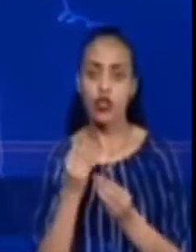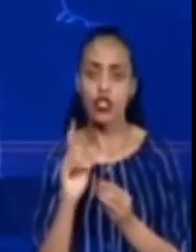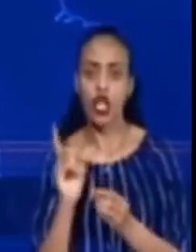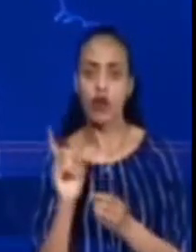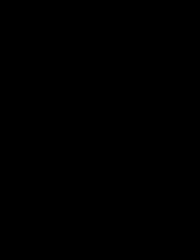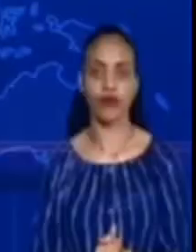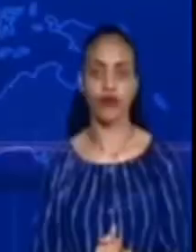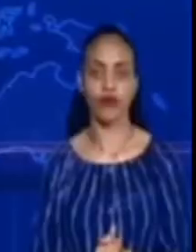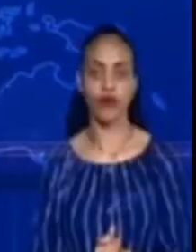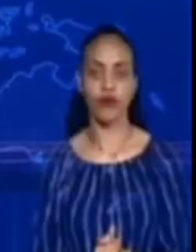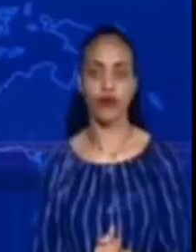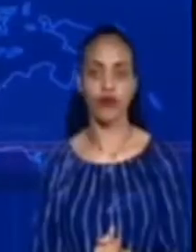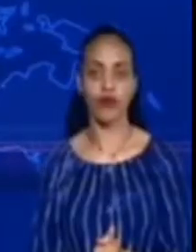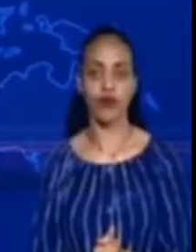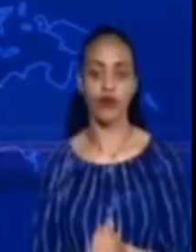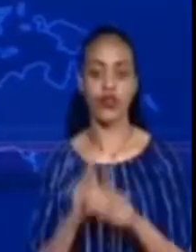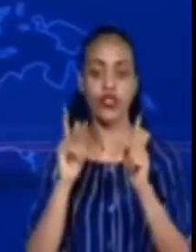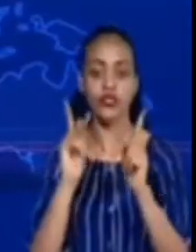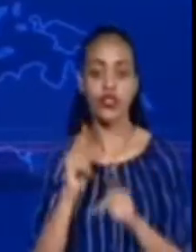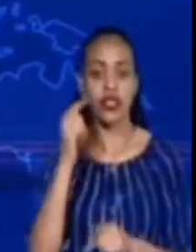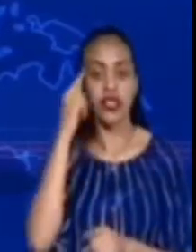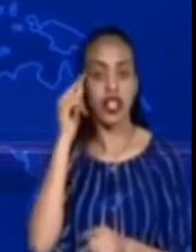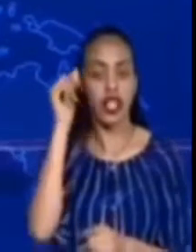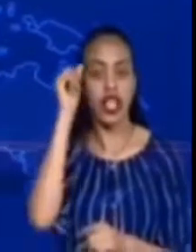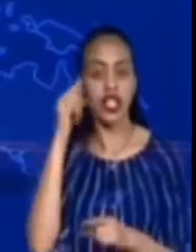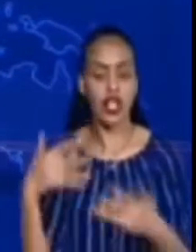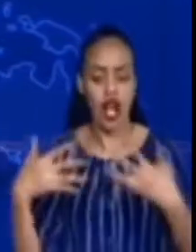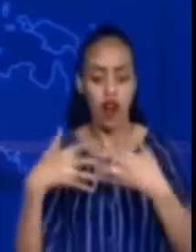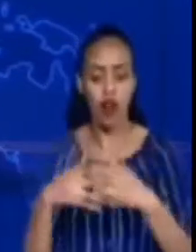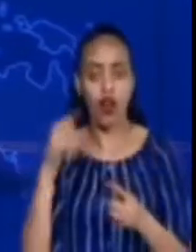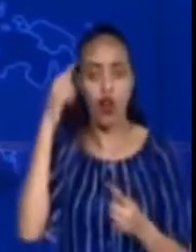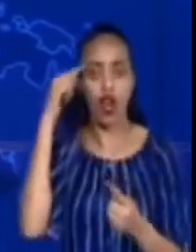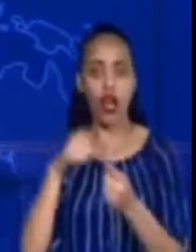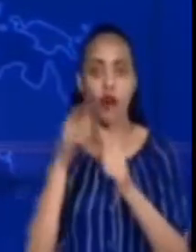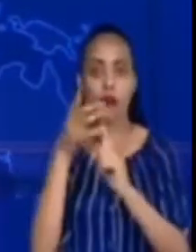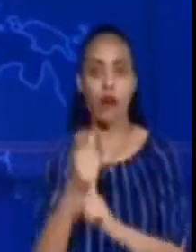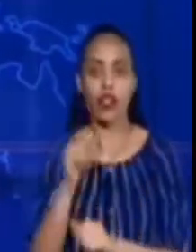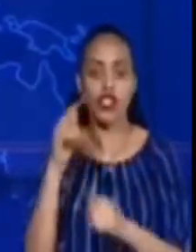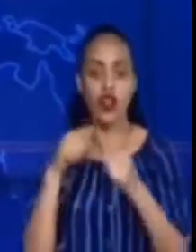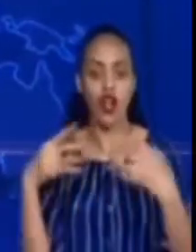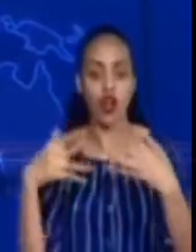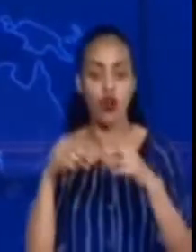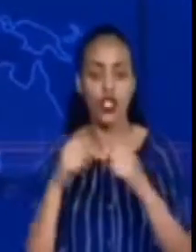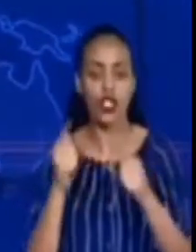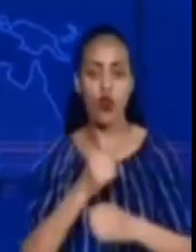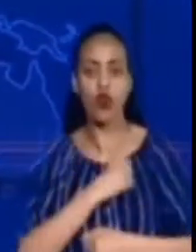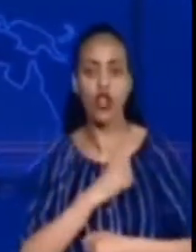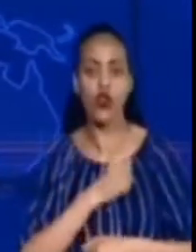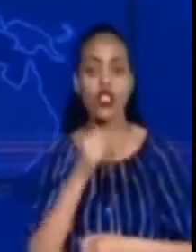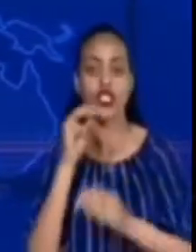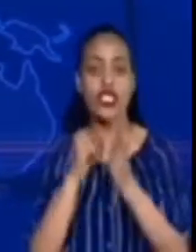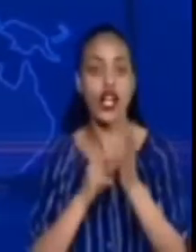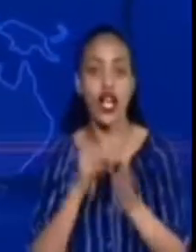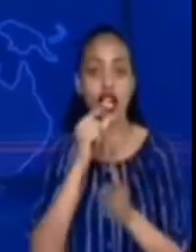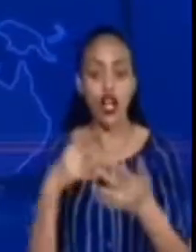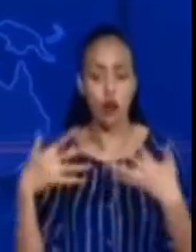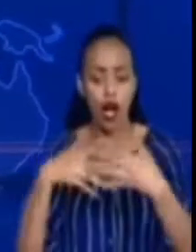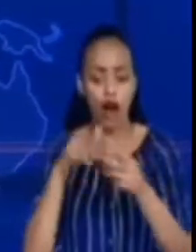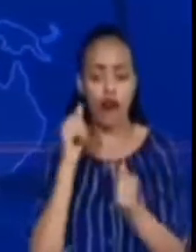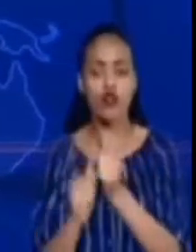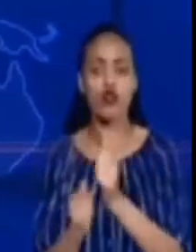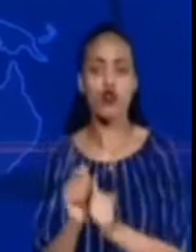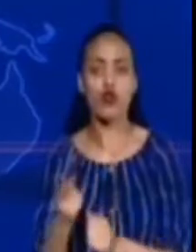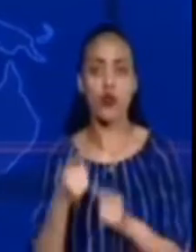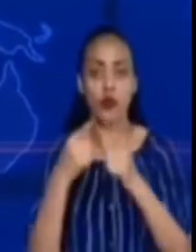ሲጀመር ከዛሬ 3 ዓመት የተገደሉትን ከዛሬ 3 ዓመት የሞቱትን ከዛሬ 3 ዓመት የታመሙትን እያመጣችሁ ይኸው